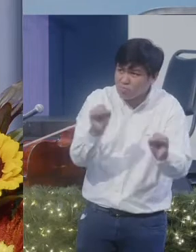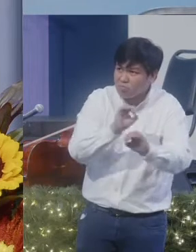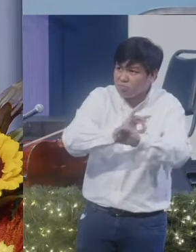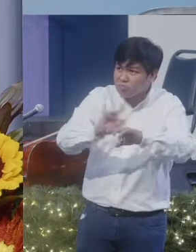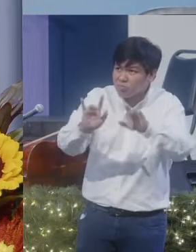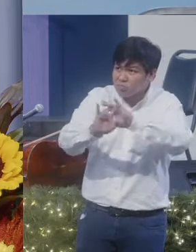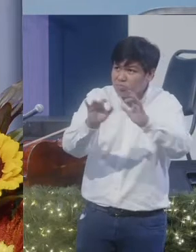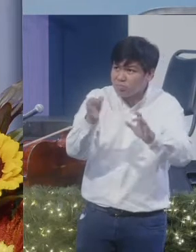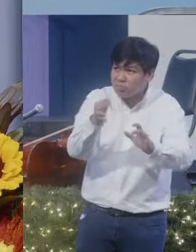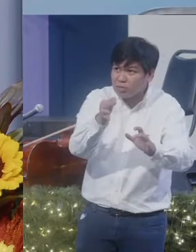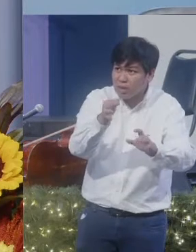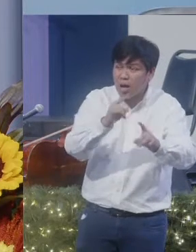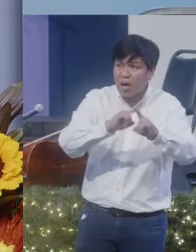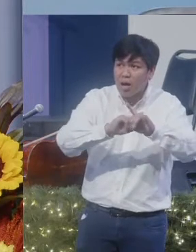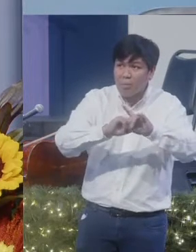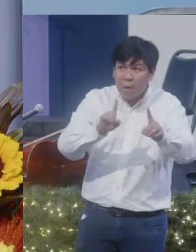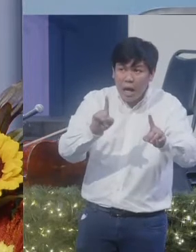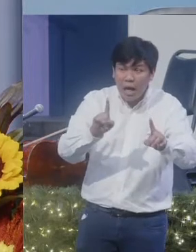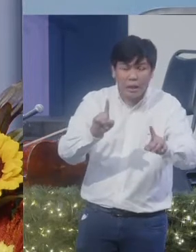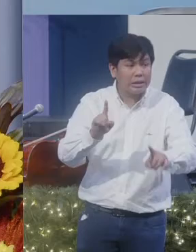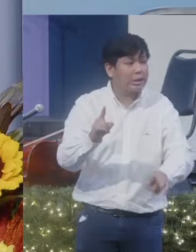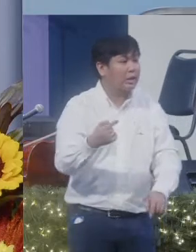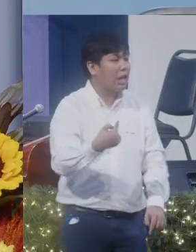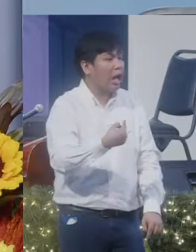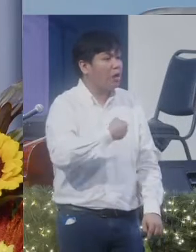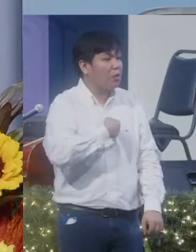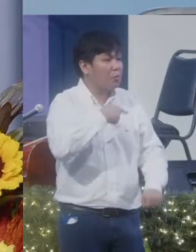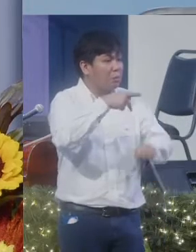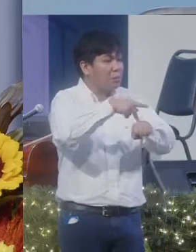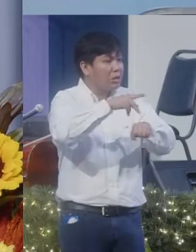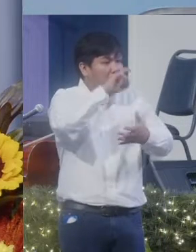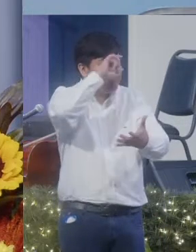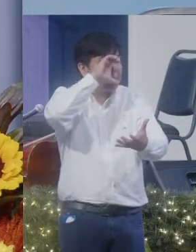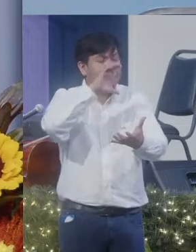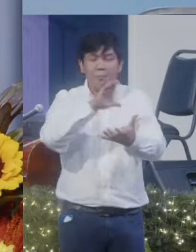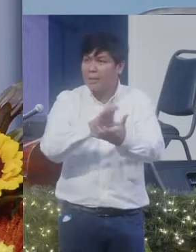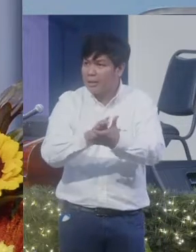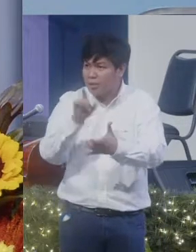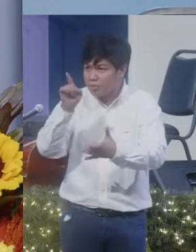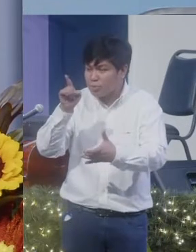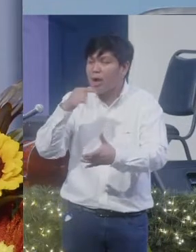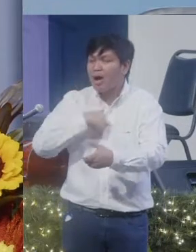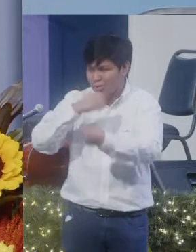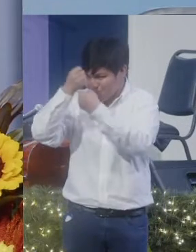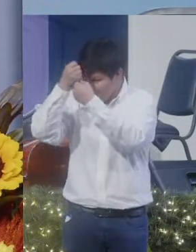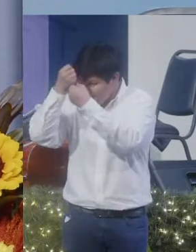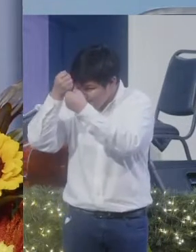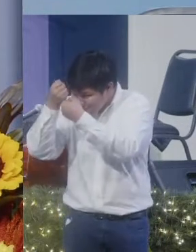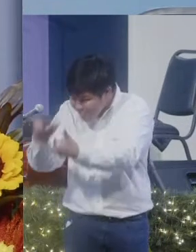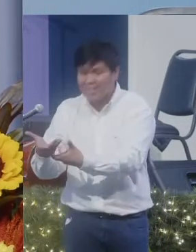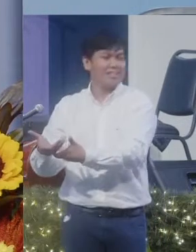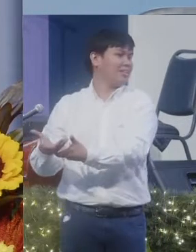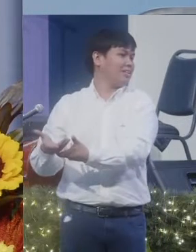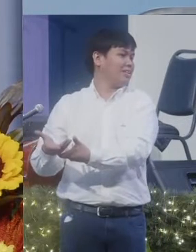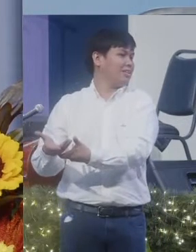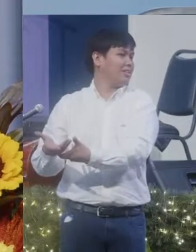the nets." Alam niyo, yun ang sikreto po ng isang disipulo. But at your